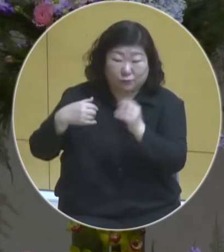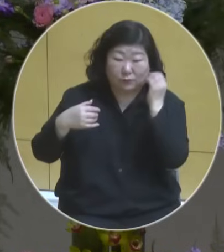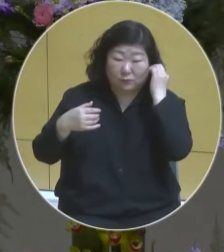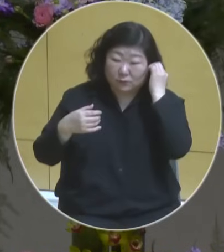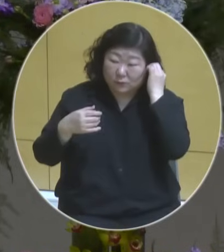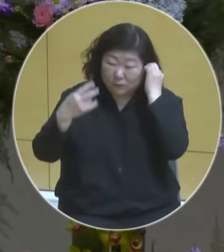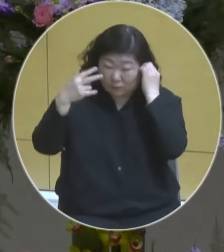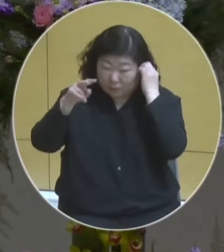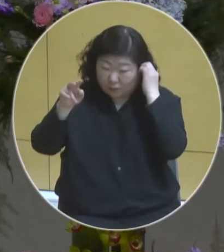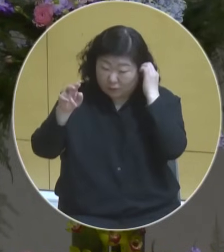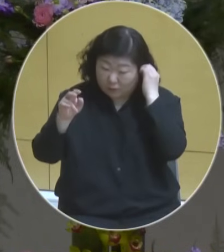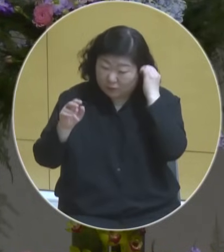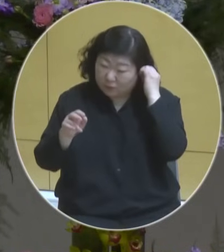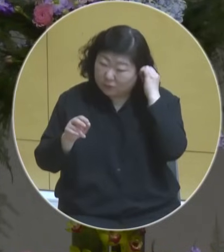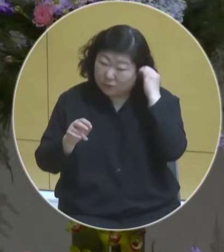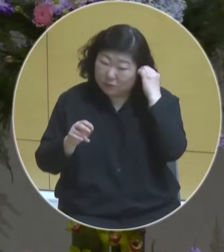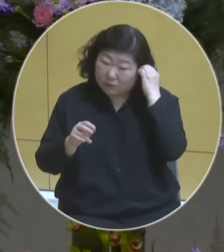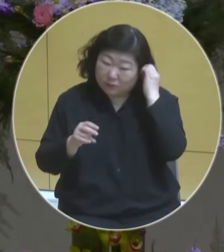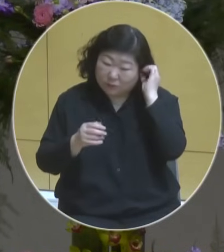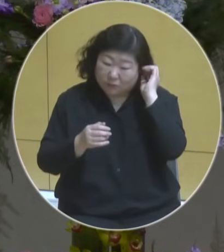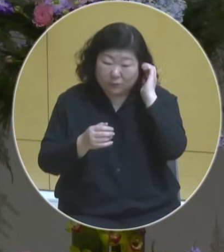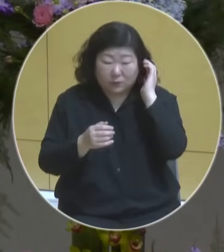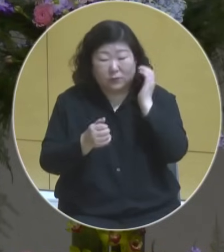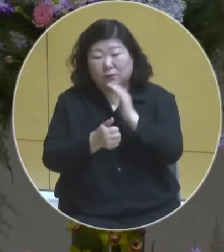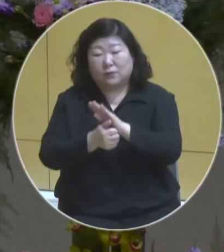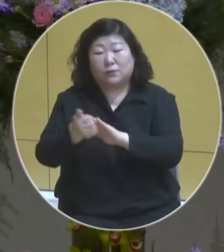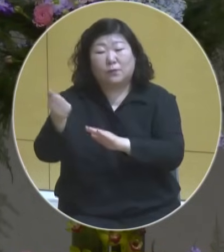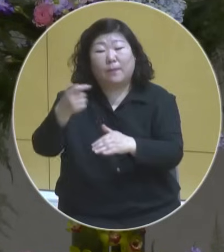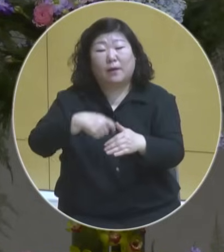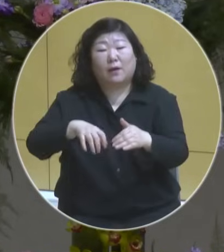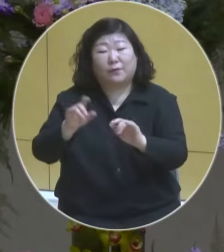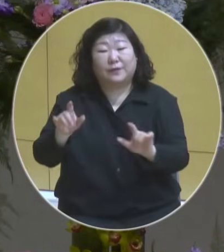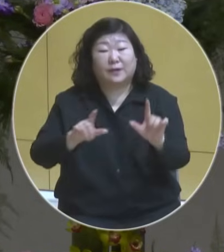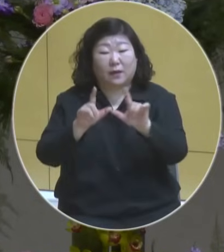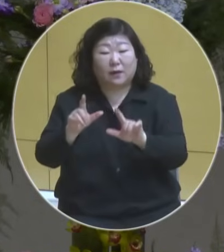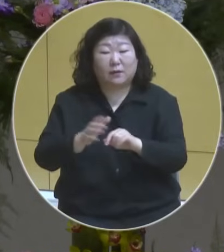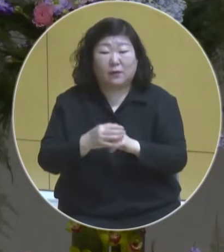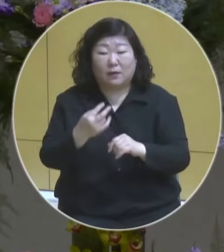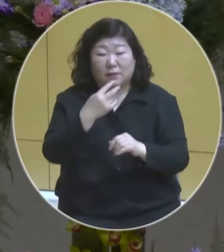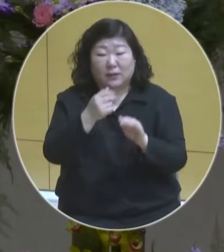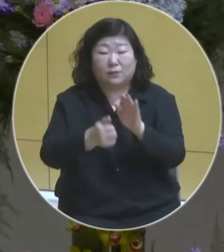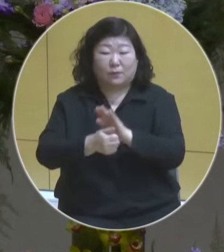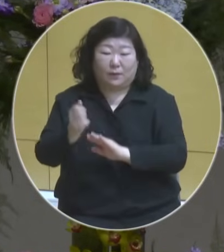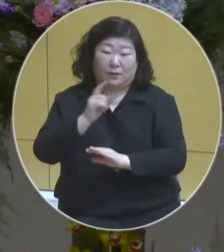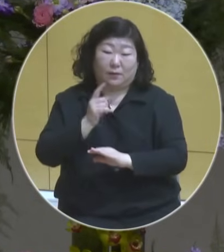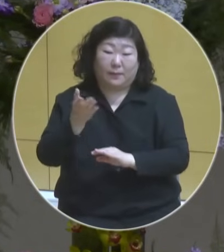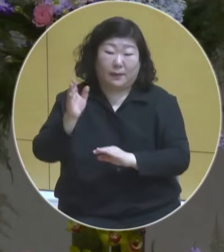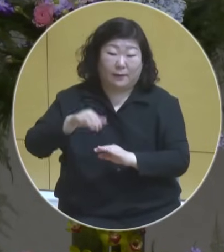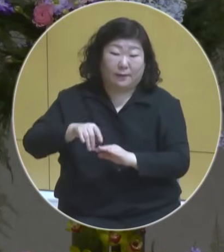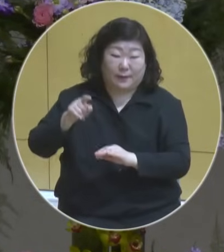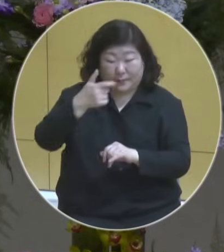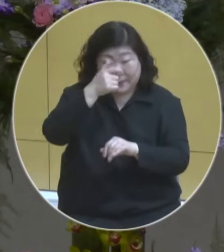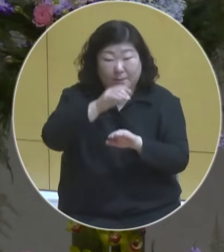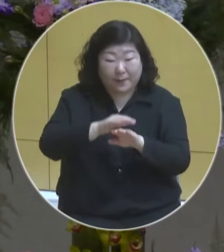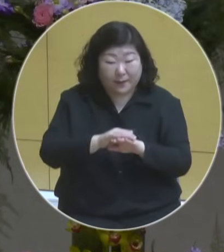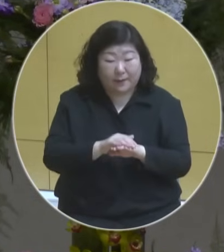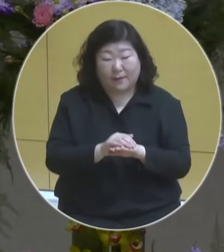성경은 산 소망이라고 합니다 소망 가운데 우리가 살아갈 수가 있는 것입니다 아멘이 예배를